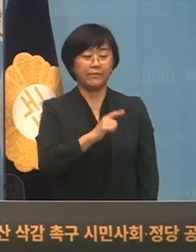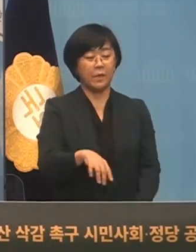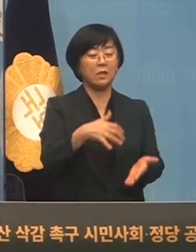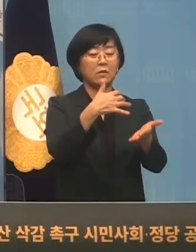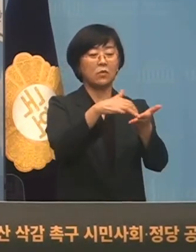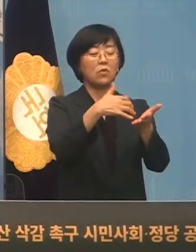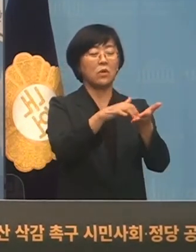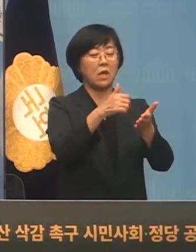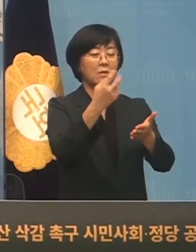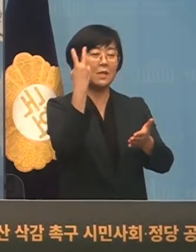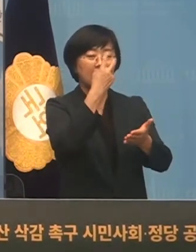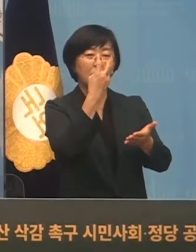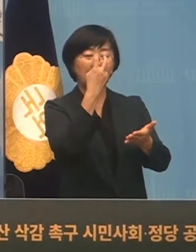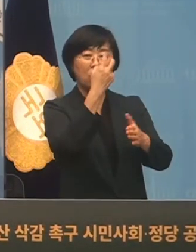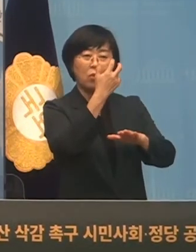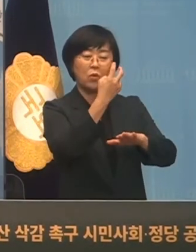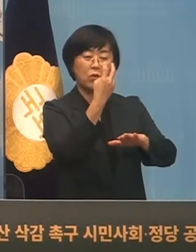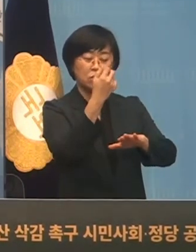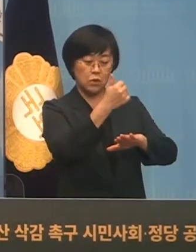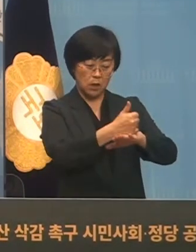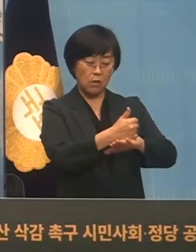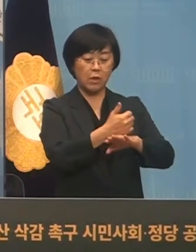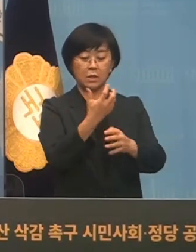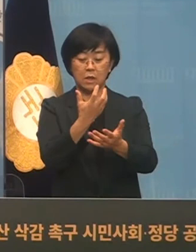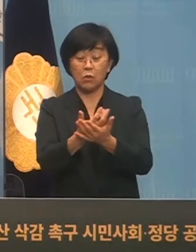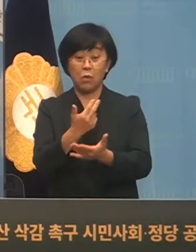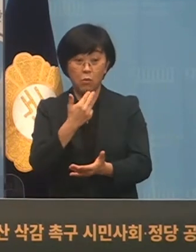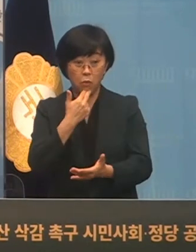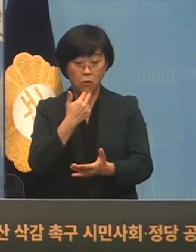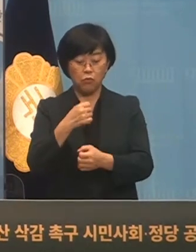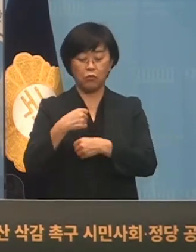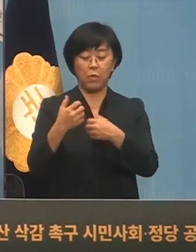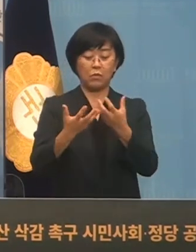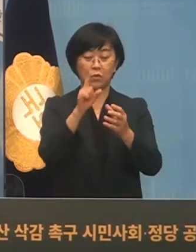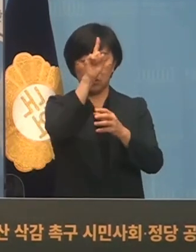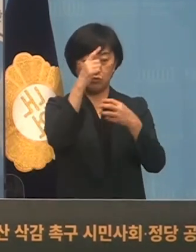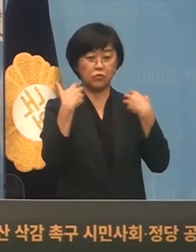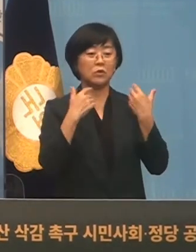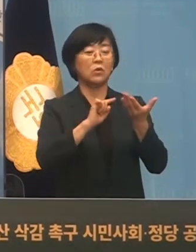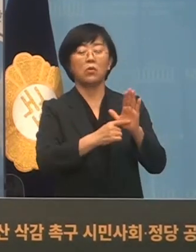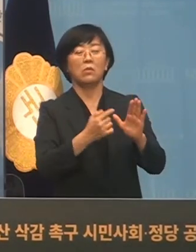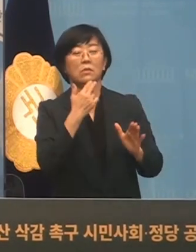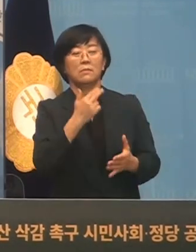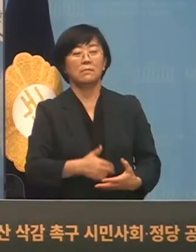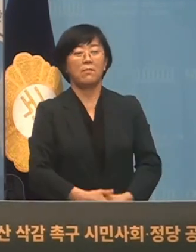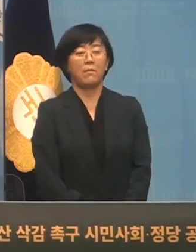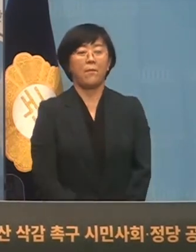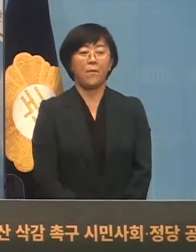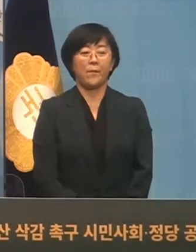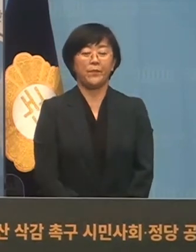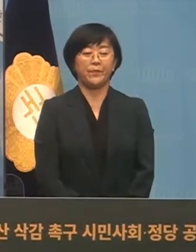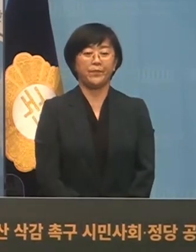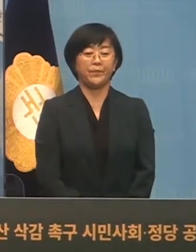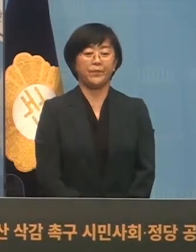통계, 얼마나 탄소가 배출되는지조차 정부는, 국방부는 공개하고 있지 않습니다.